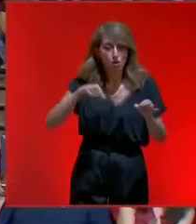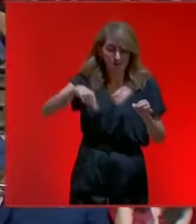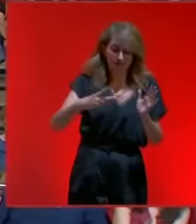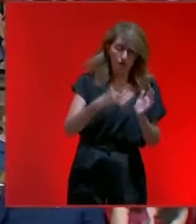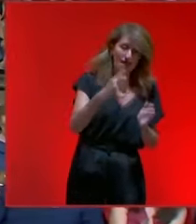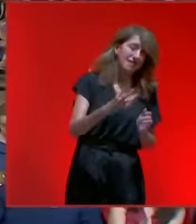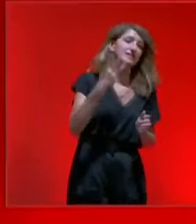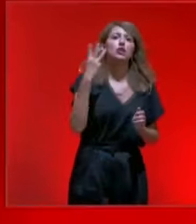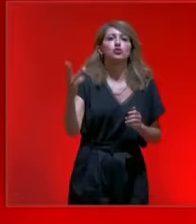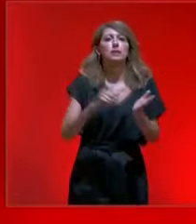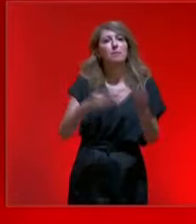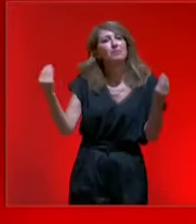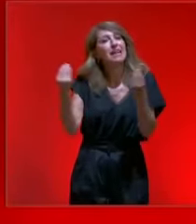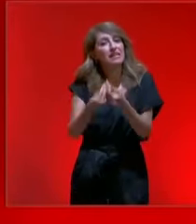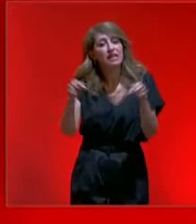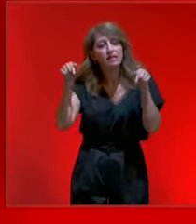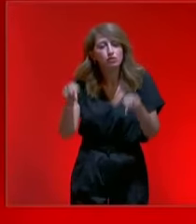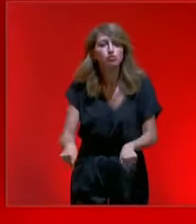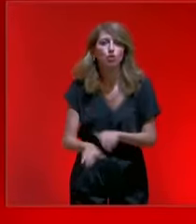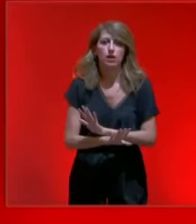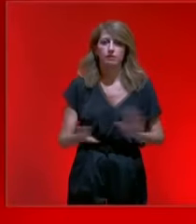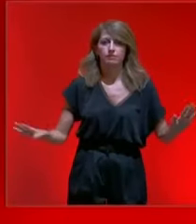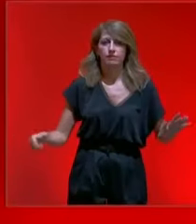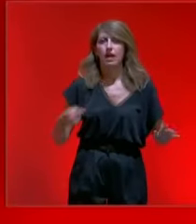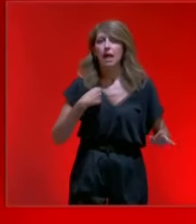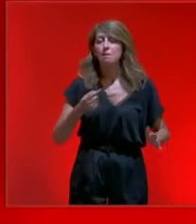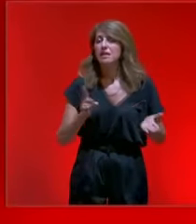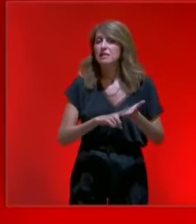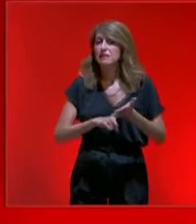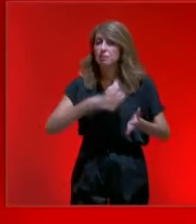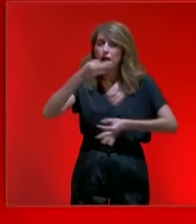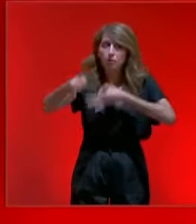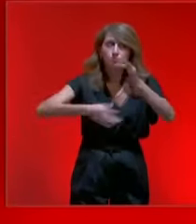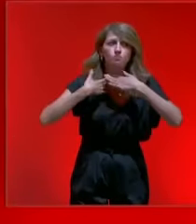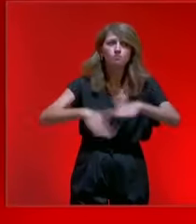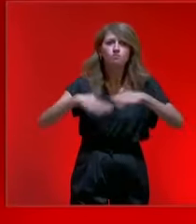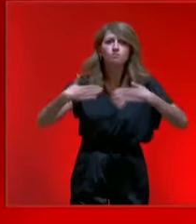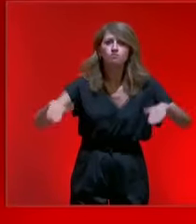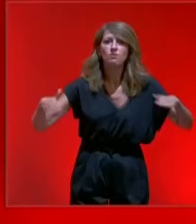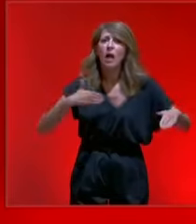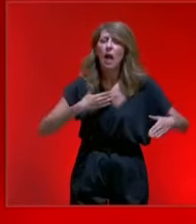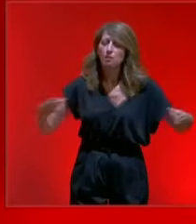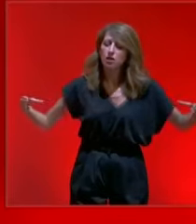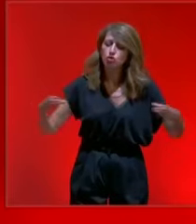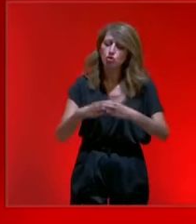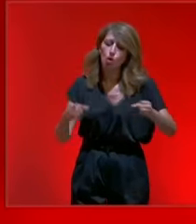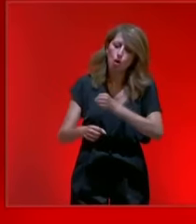πρέπει να επαναβεβαιώσουμε ότι είμαστε η αριστερή προοδευτική δημοκρατική παράταξη, μια